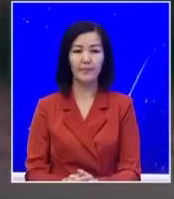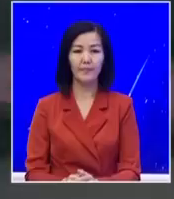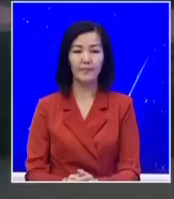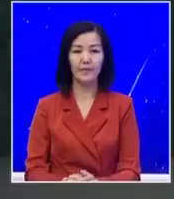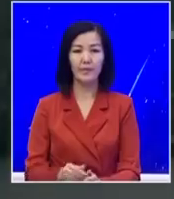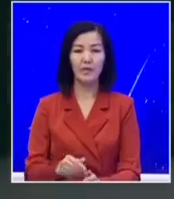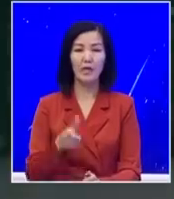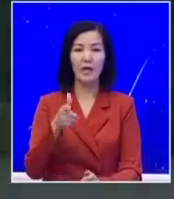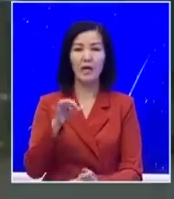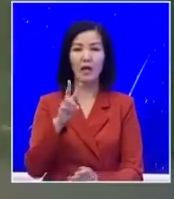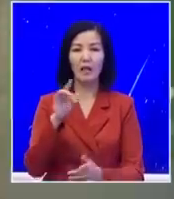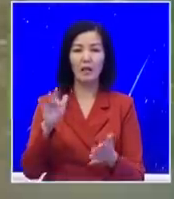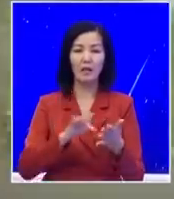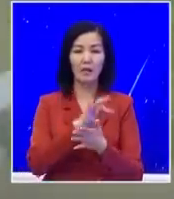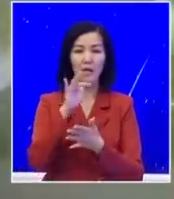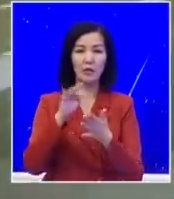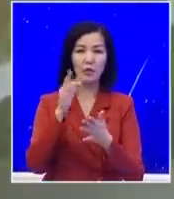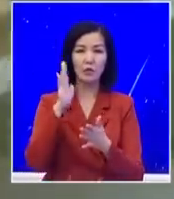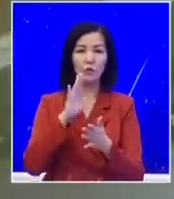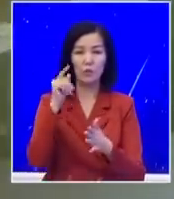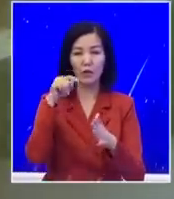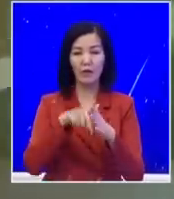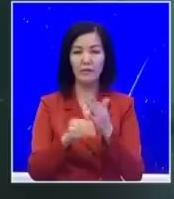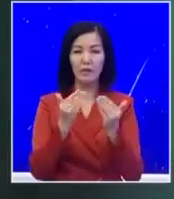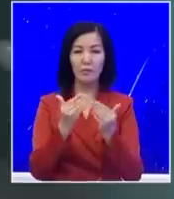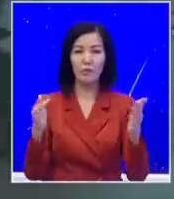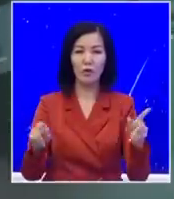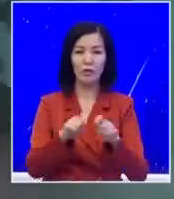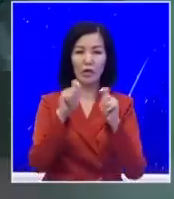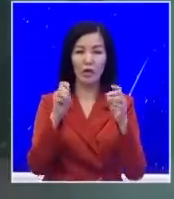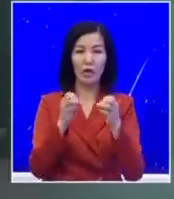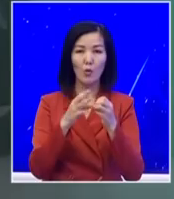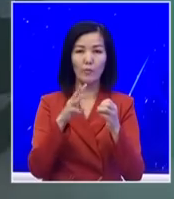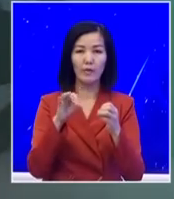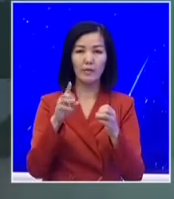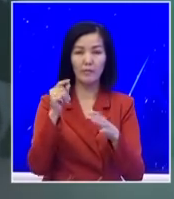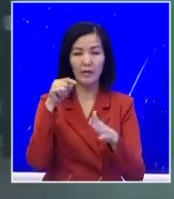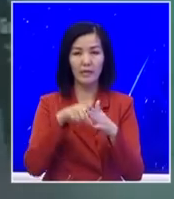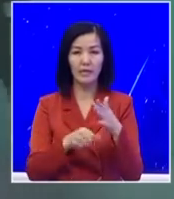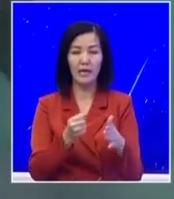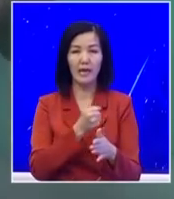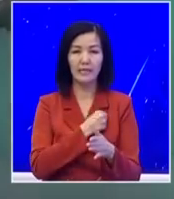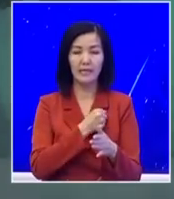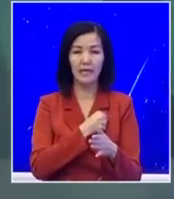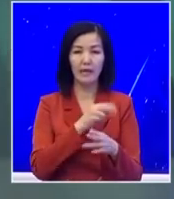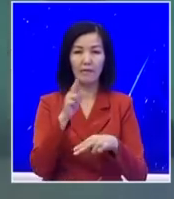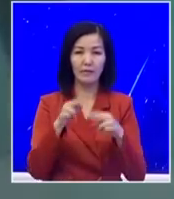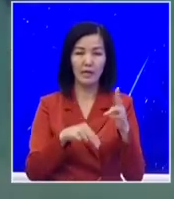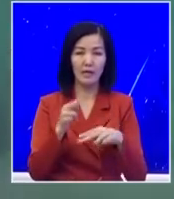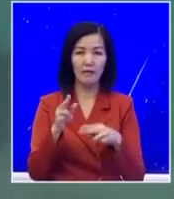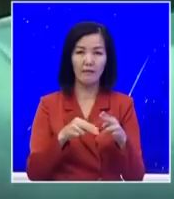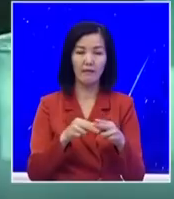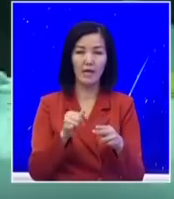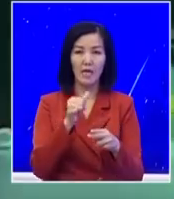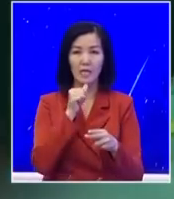Шри-Ланканың Галлы қаласында суасты мұражай ашылды. Бұл музейді 15 метр тереңдікте елдің әскери теңіз флот салды. Кешенді